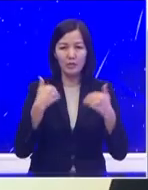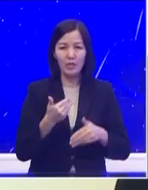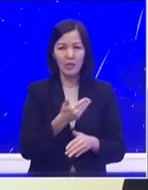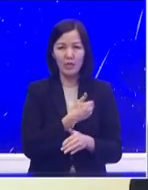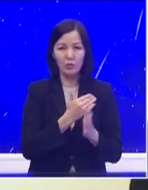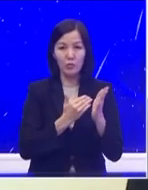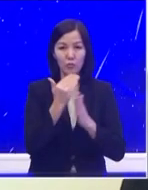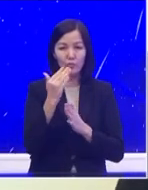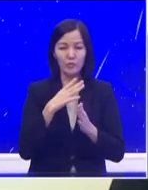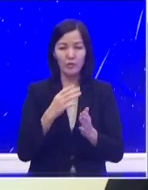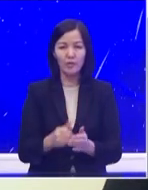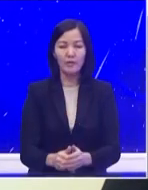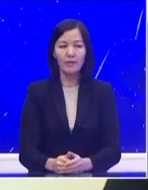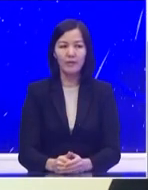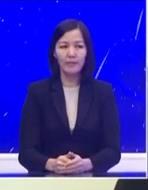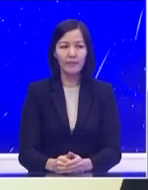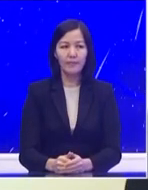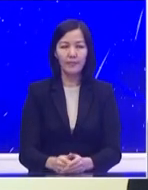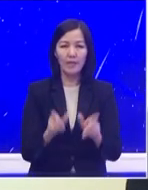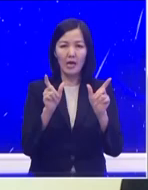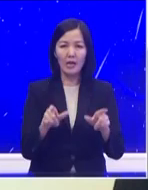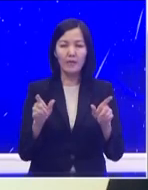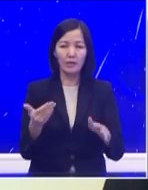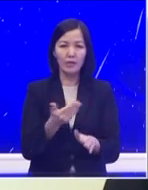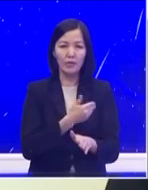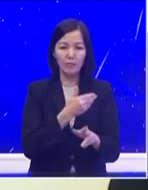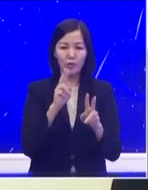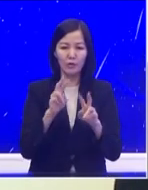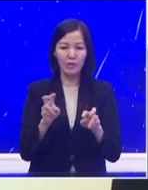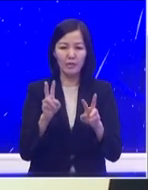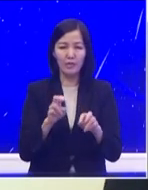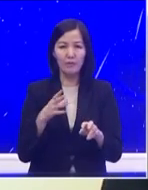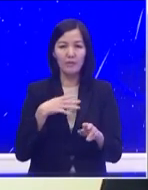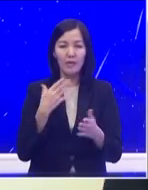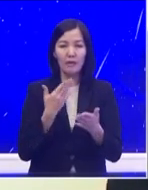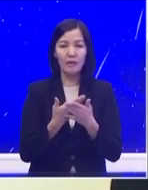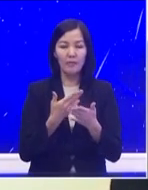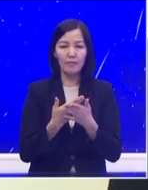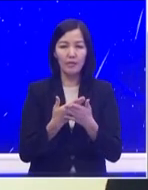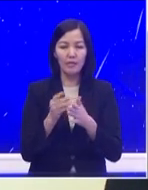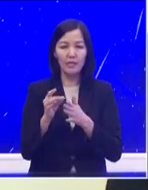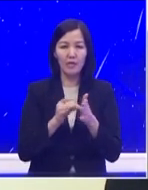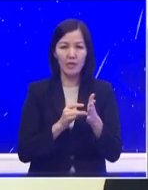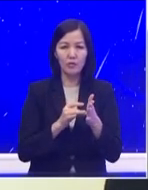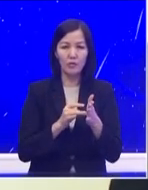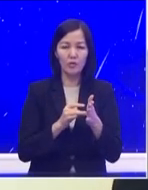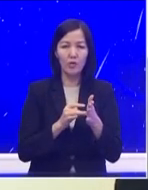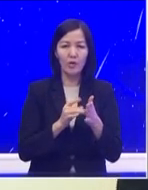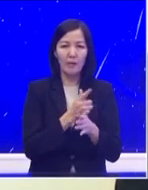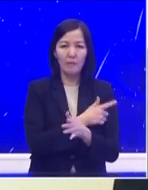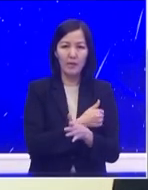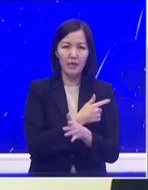Біз температуралы ұшатын жолаушылардың температурасын тексереміз. Температурасы көтеріліп тұрса, біз әрине медикті